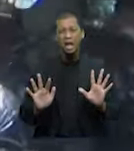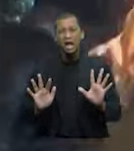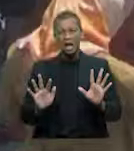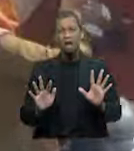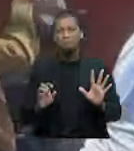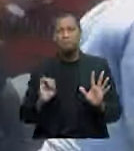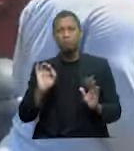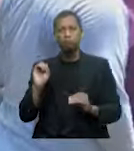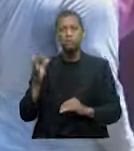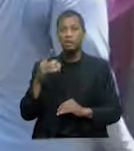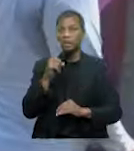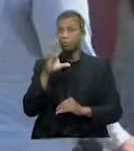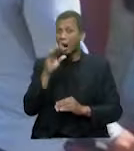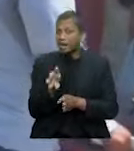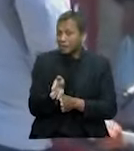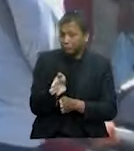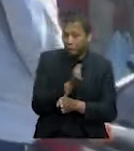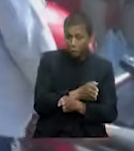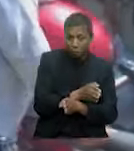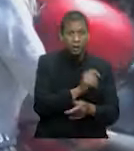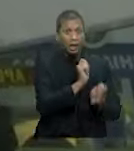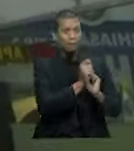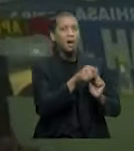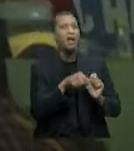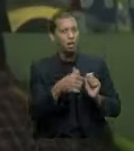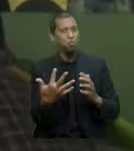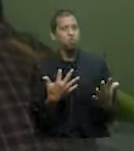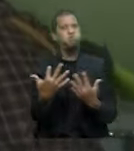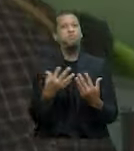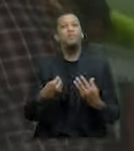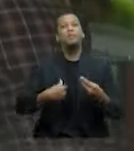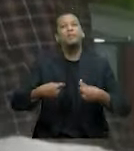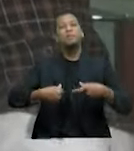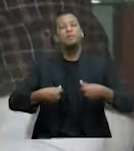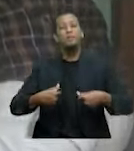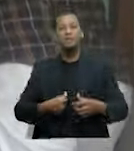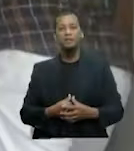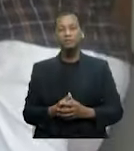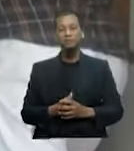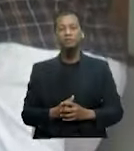Dari Bojonegoro, Jawa Timur, Dedi Mahdi, iNews melaporkan.